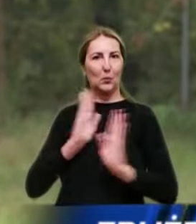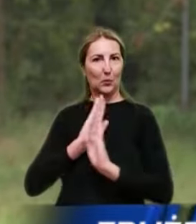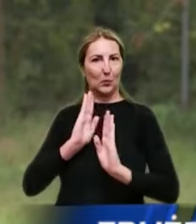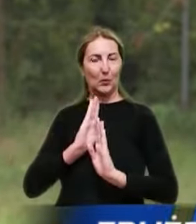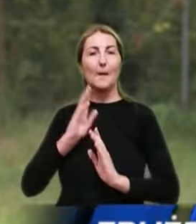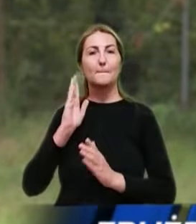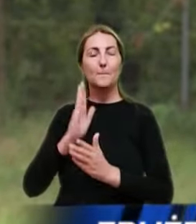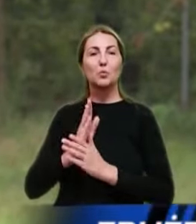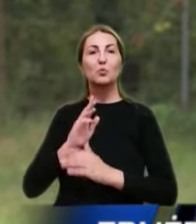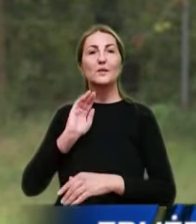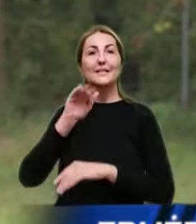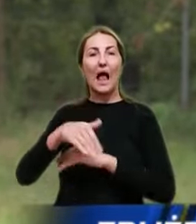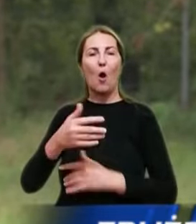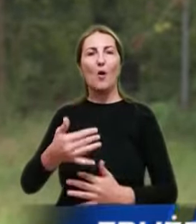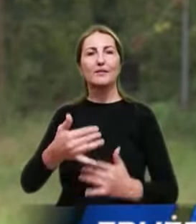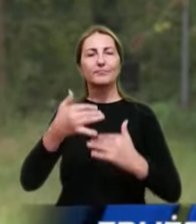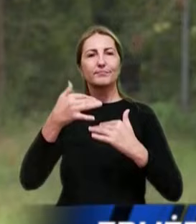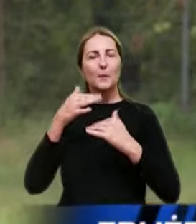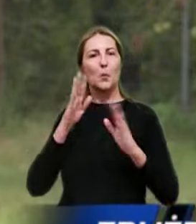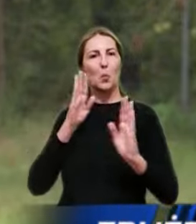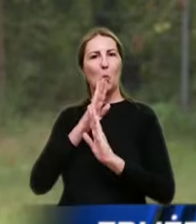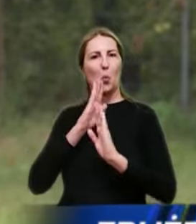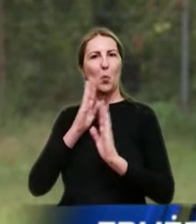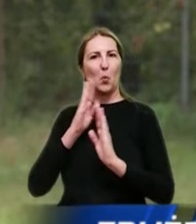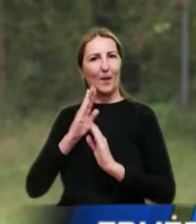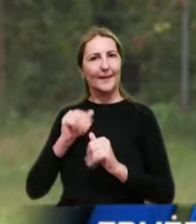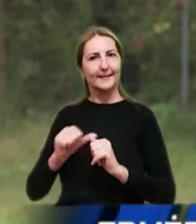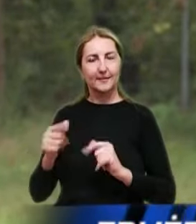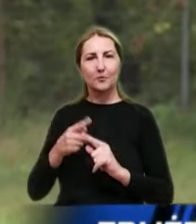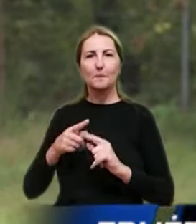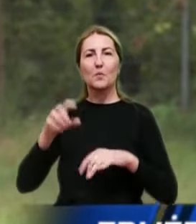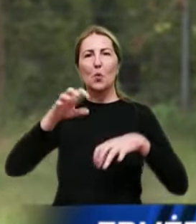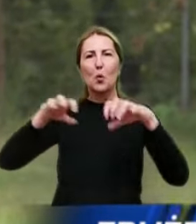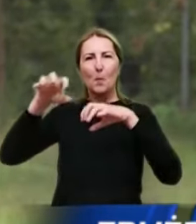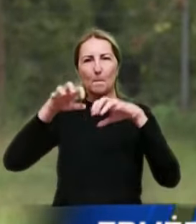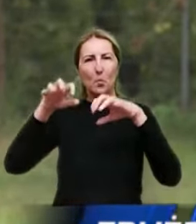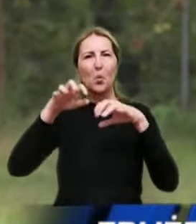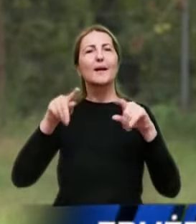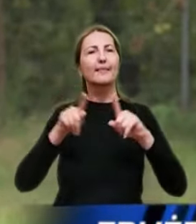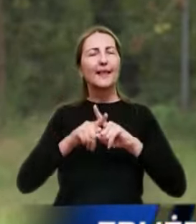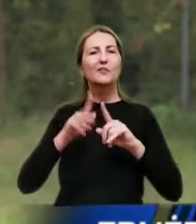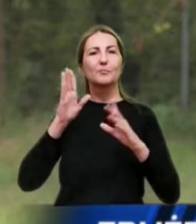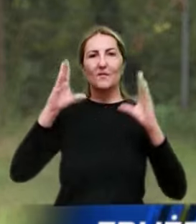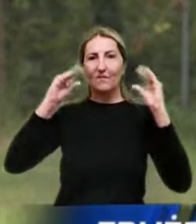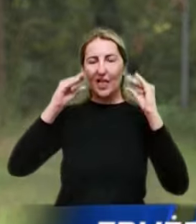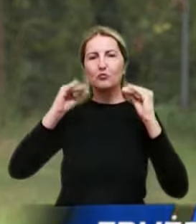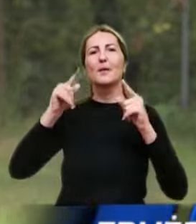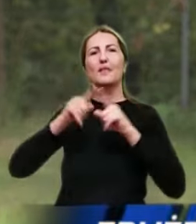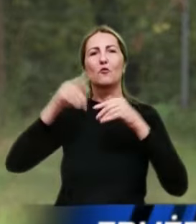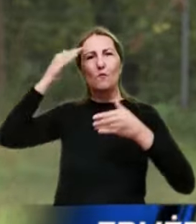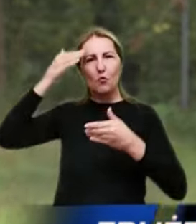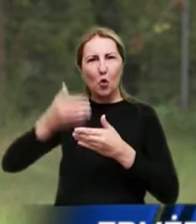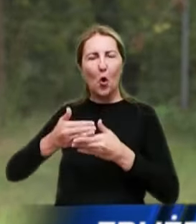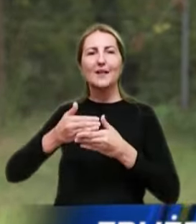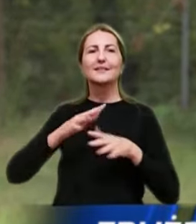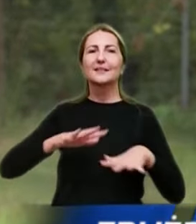nas masy chłodniejszego powietrza. Te chmury zaczną gromadzić się także dziś wieczorem, jak i w nocy, więc na Kujawach i na Pomorzu